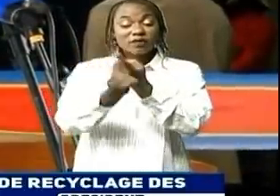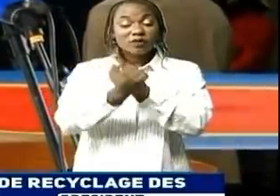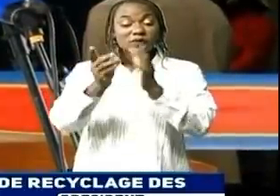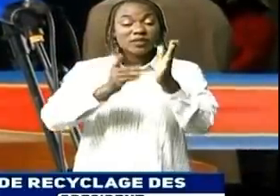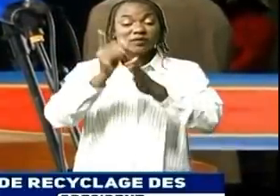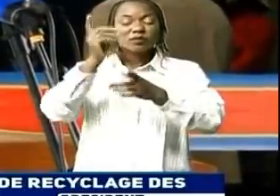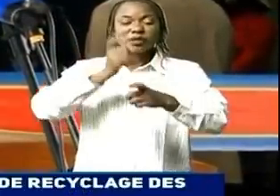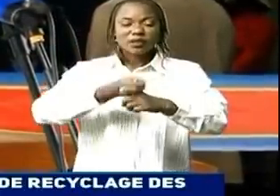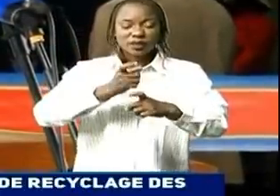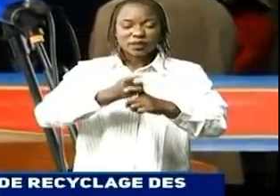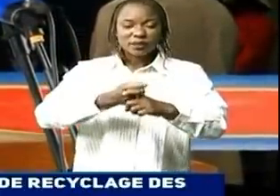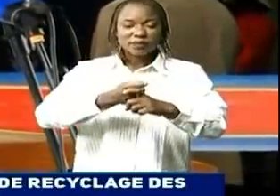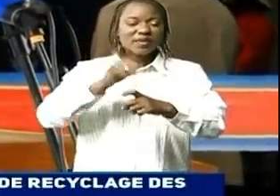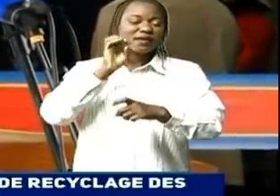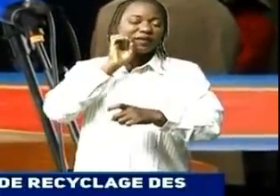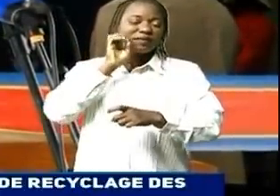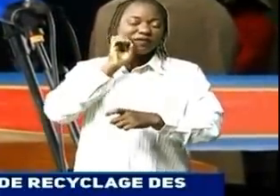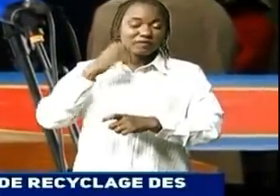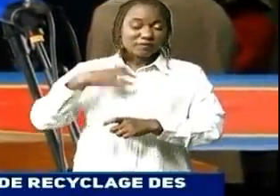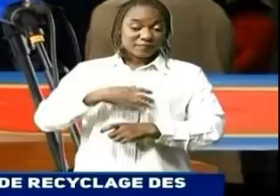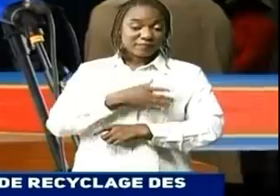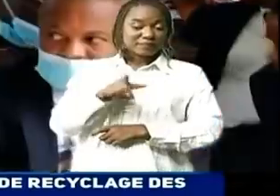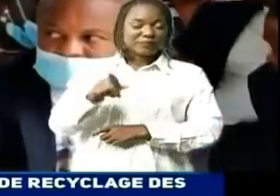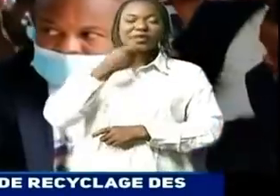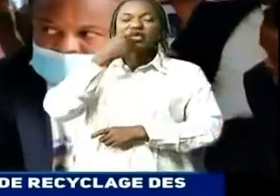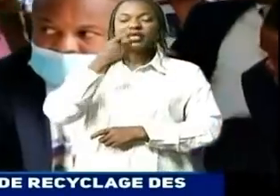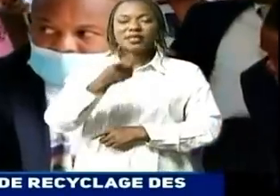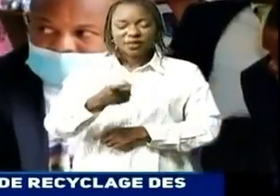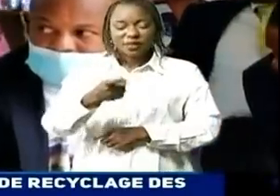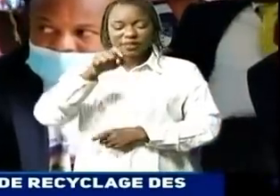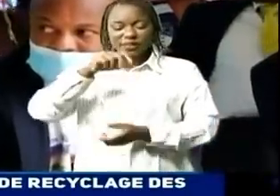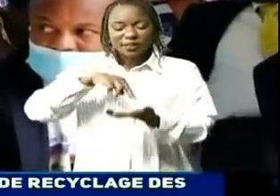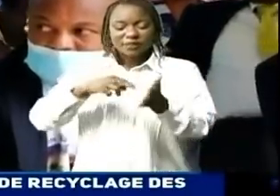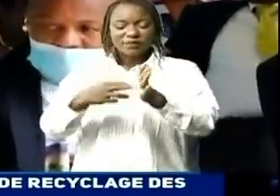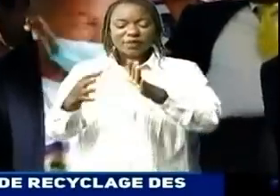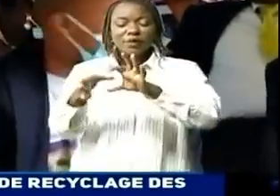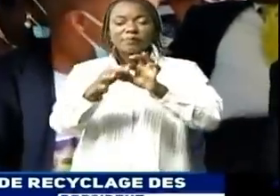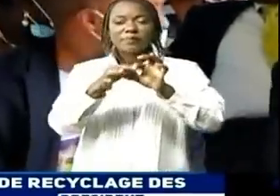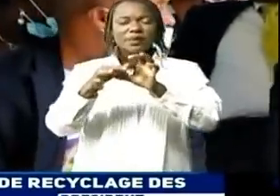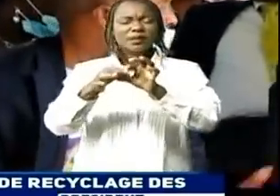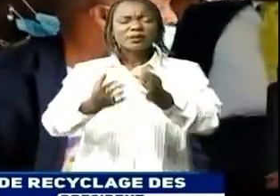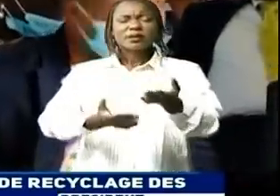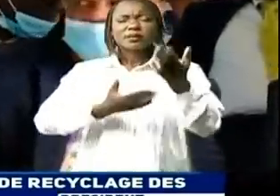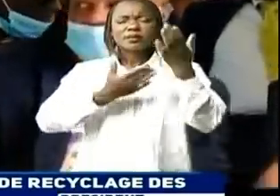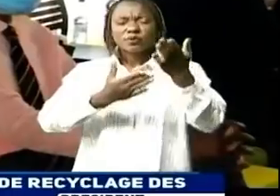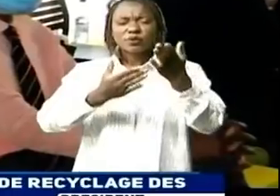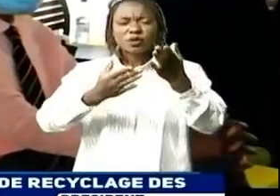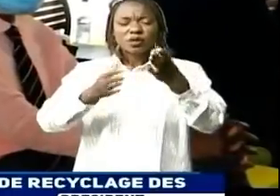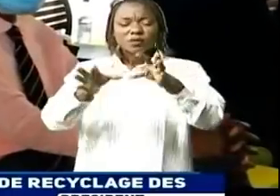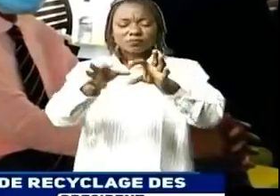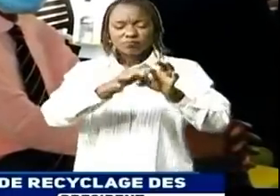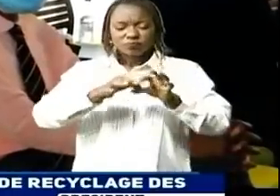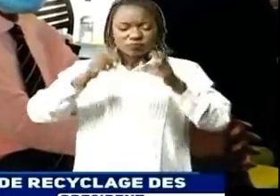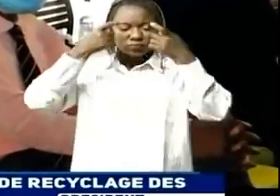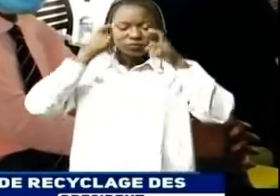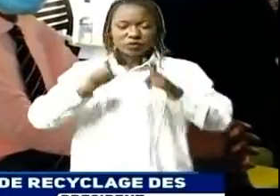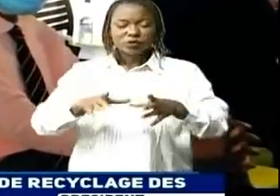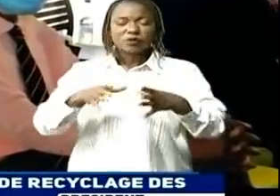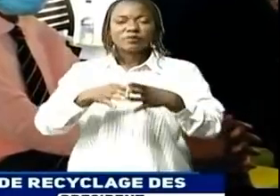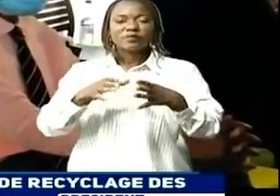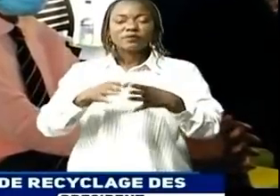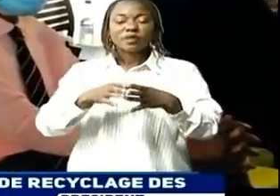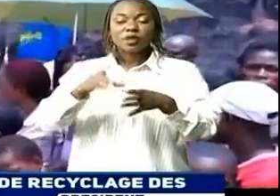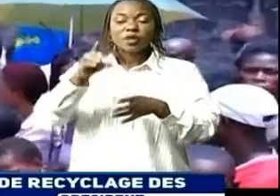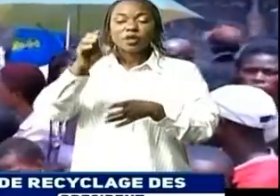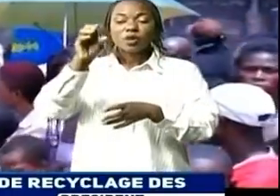développement durable Eve Bazaïba. Il s'agit d'un partenariat de taille conclu avec Okeplast du groupe Angel